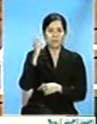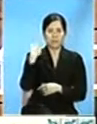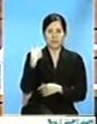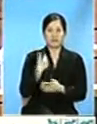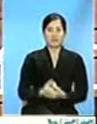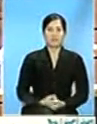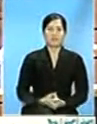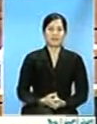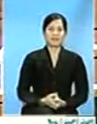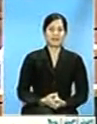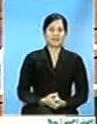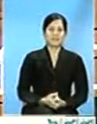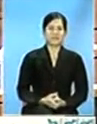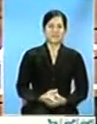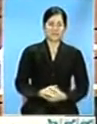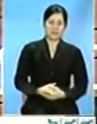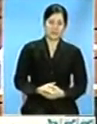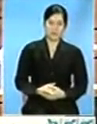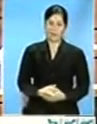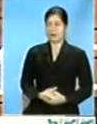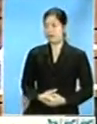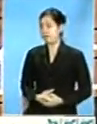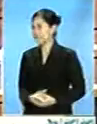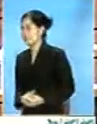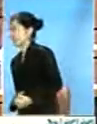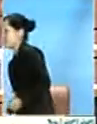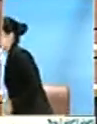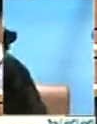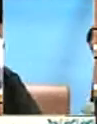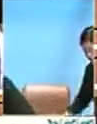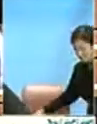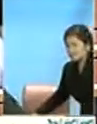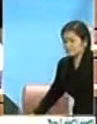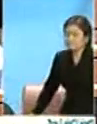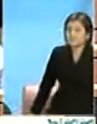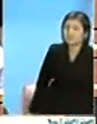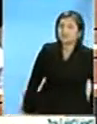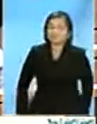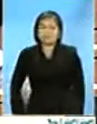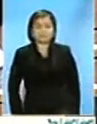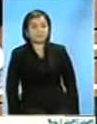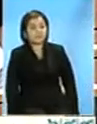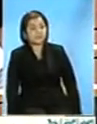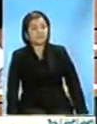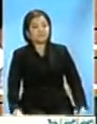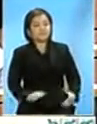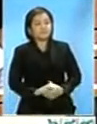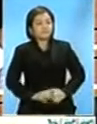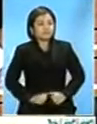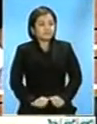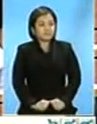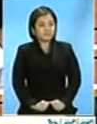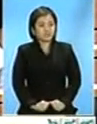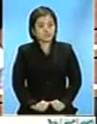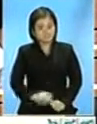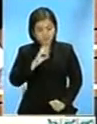อีกต้องหนึ่งครับยังมีอีกเยอะครับท่านนายกนั่งอยู่ที่นี่ขออนุญาตท่านนายกเถอะครับนะครับขออนุญาตกล่าวเรียนด้วยความรู้สึกในใจ